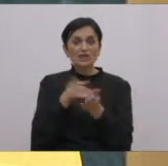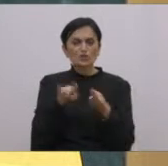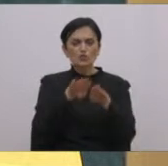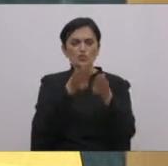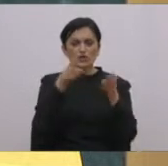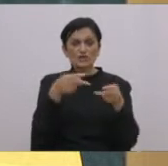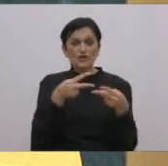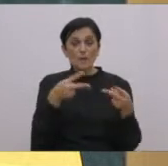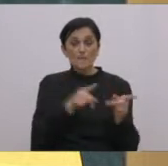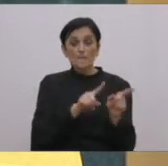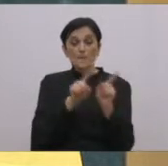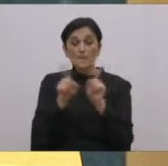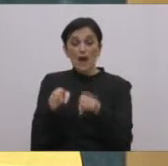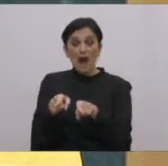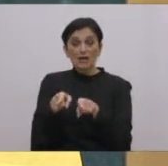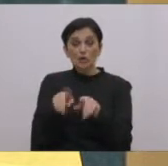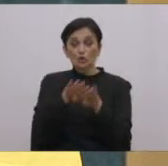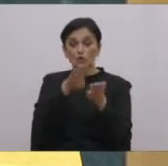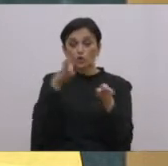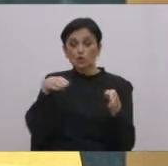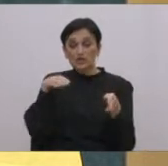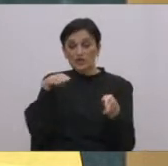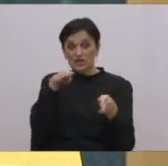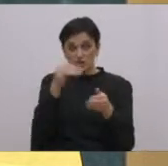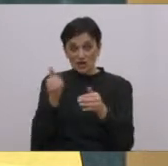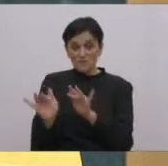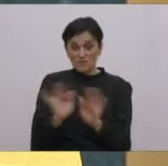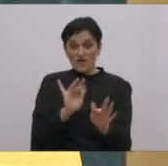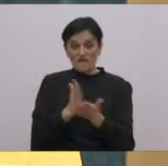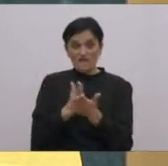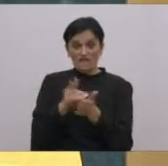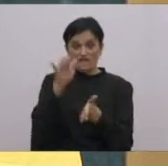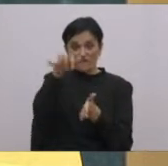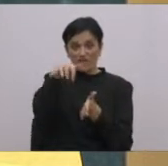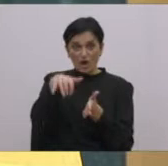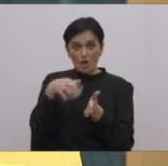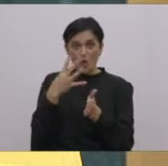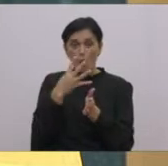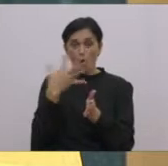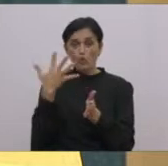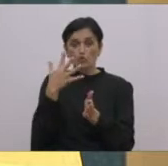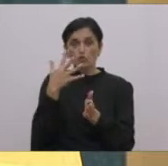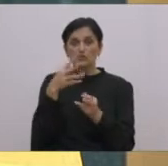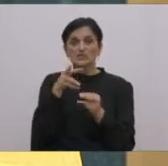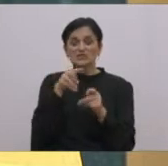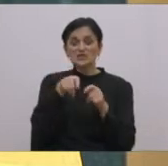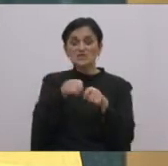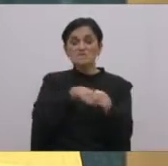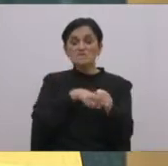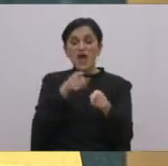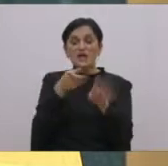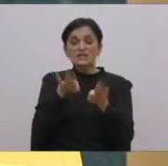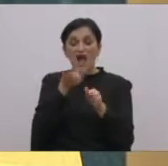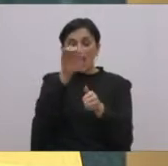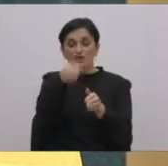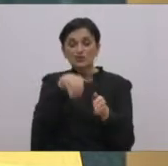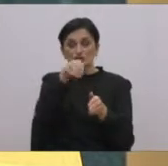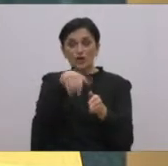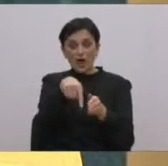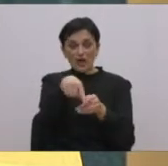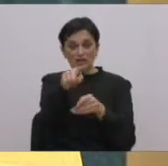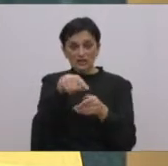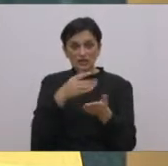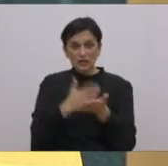რომლის პარალელური გვირაბის გაყვანაც ამჟამად მიმდინარეობს და რეალურად 55 მეტრი არის დარჩენილი, ვიდრე გაიჭრება.